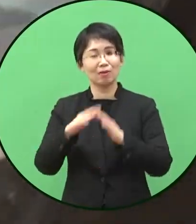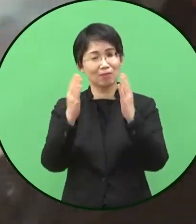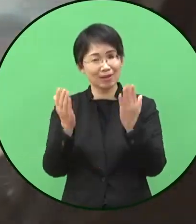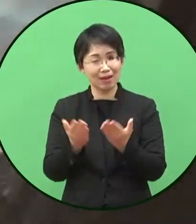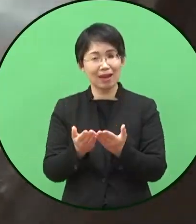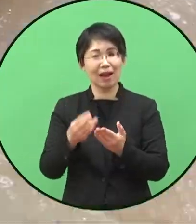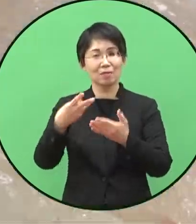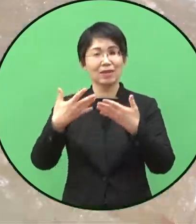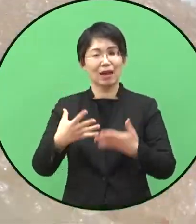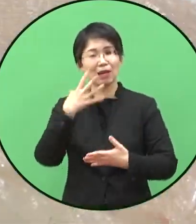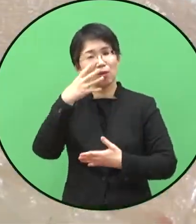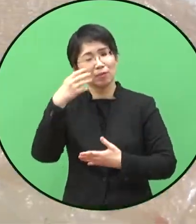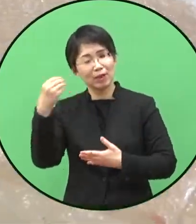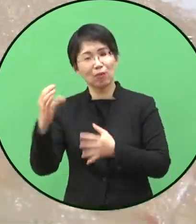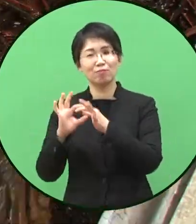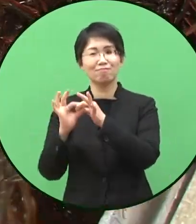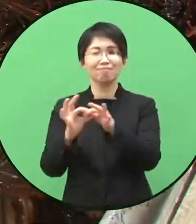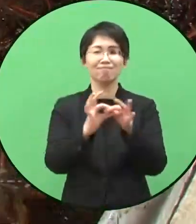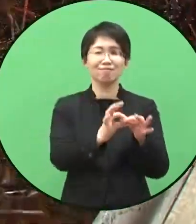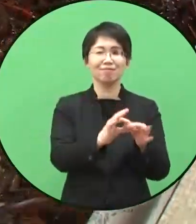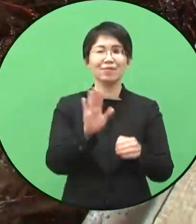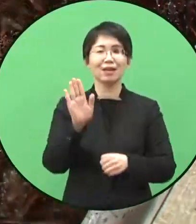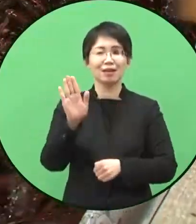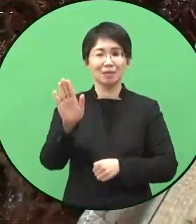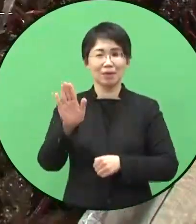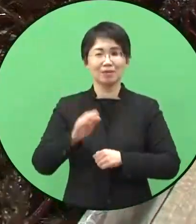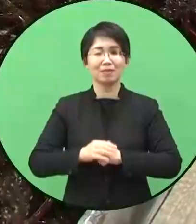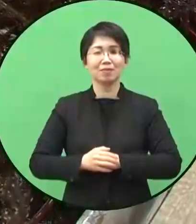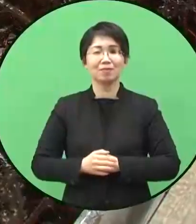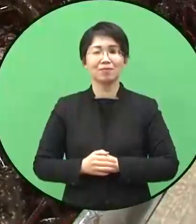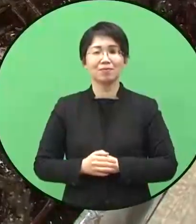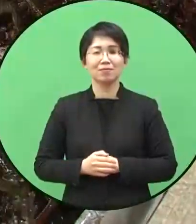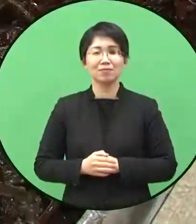が三重の魅力を伝える存在になっています。